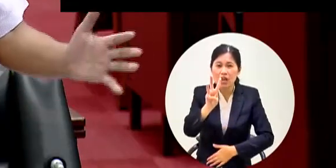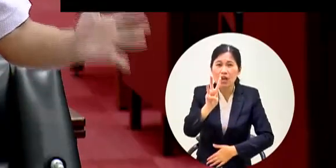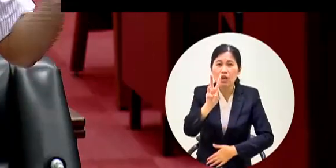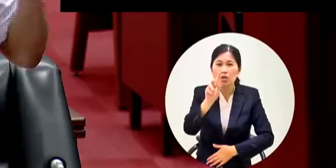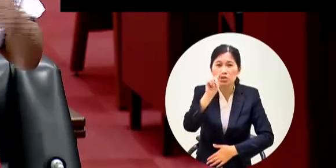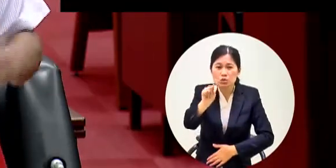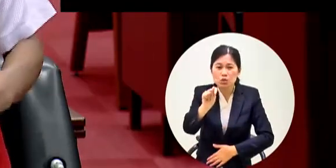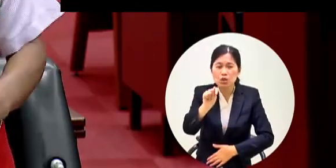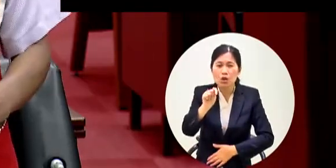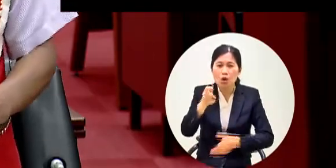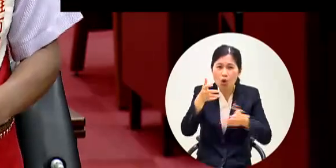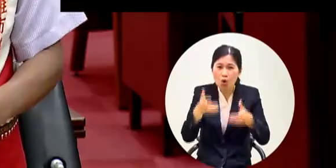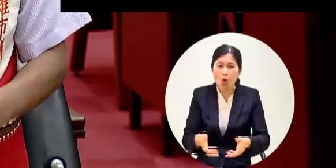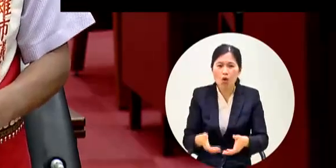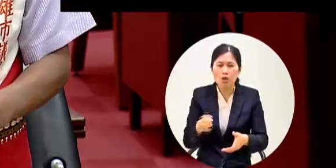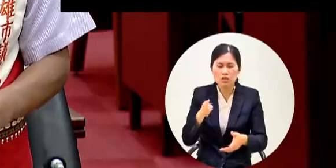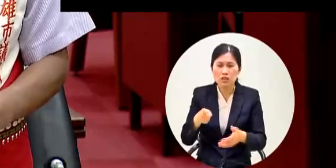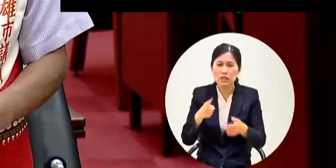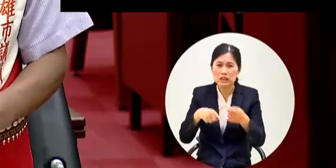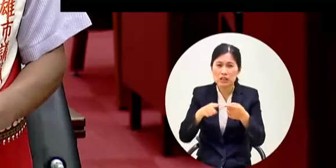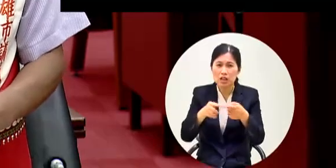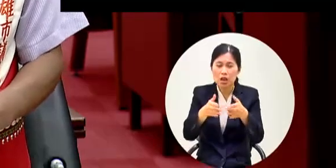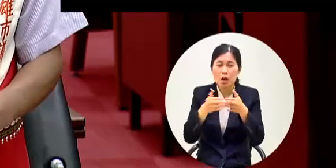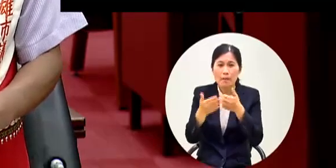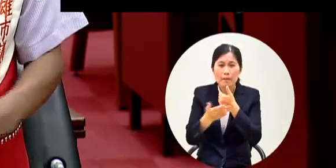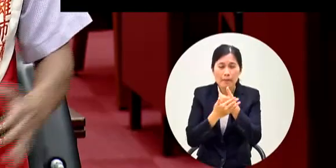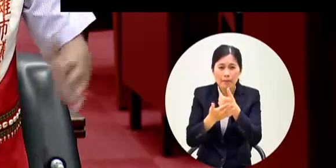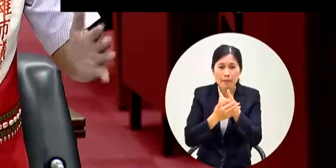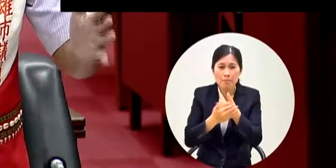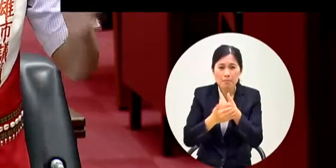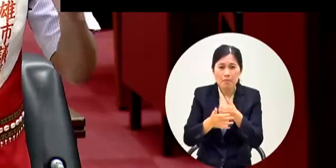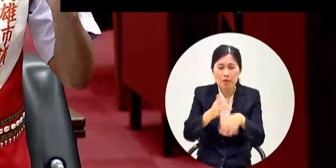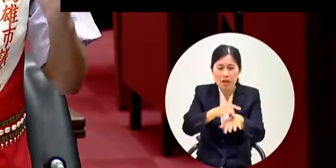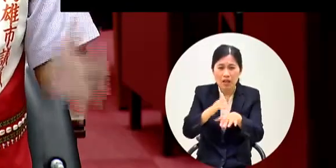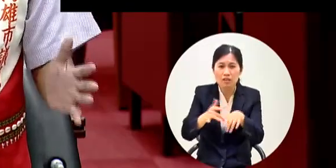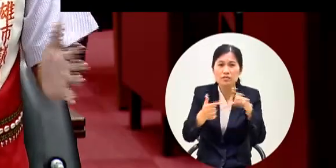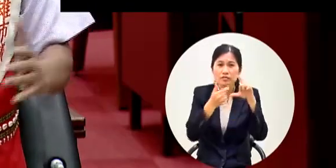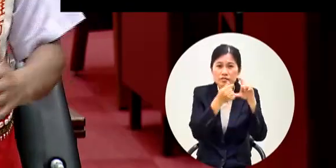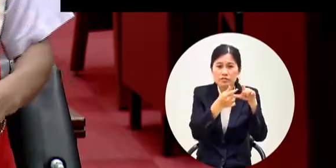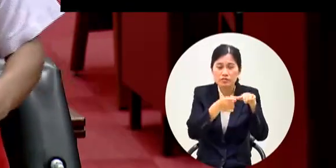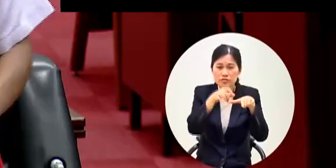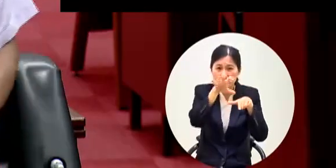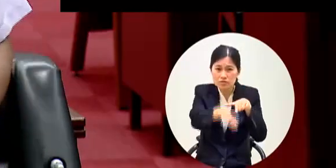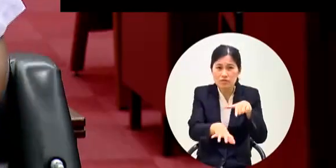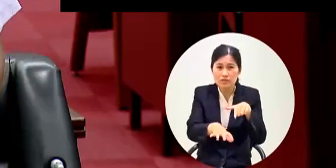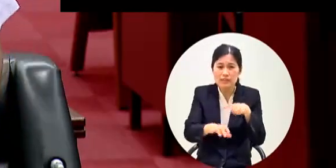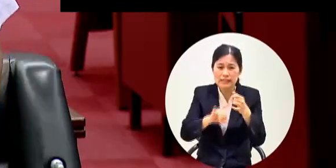它的出路在哪里，行销在哪里。我们总数量